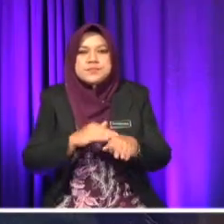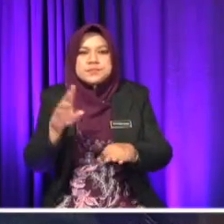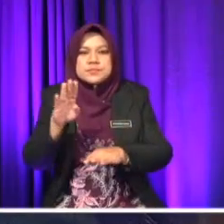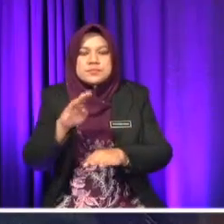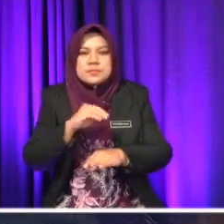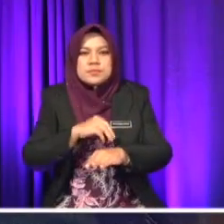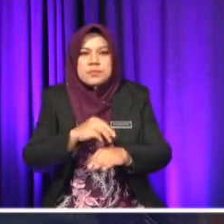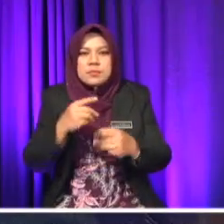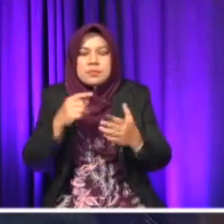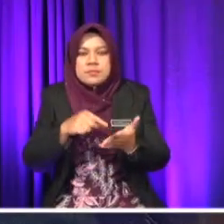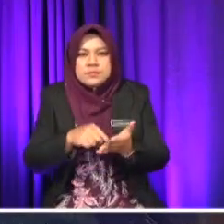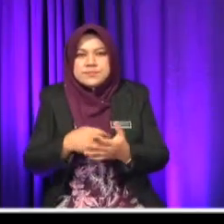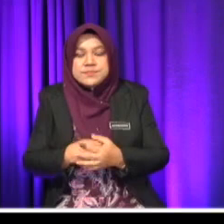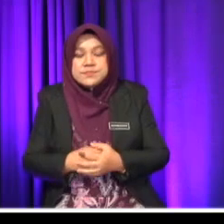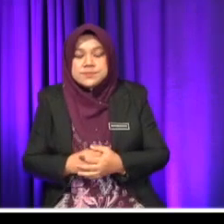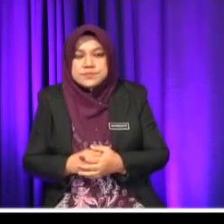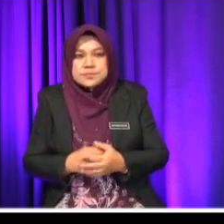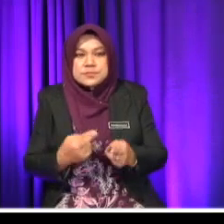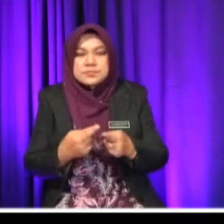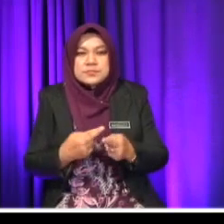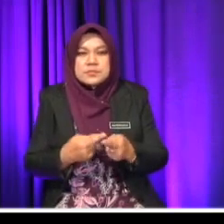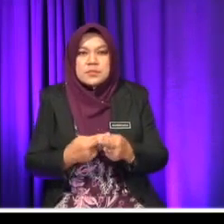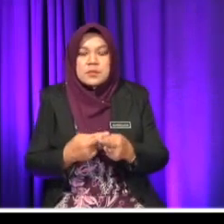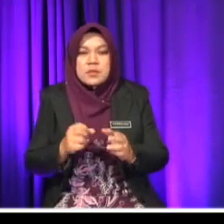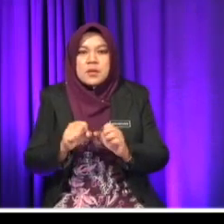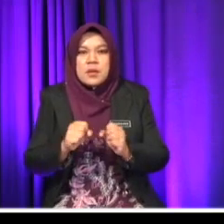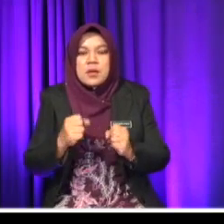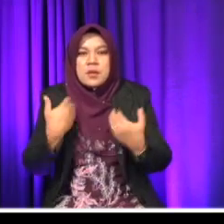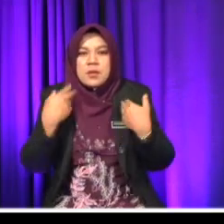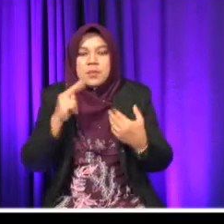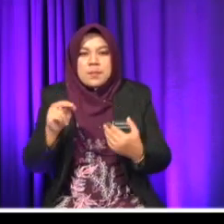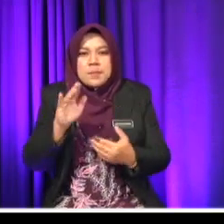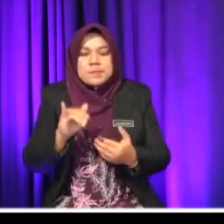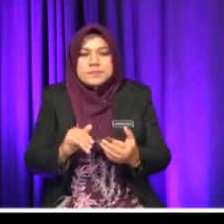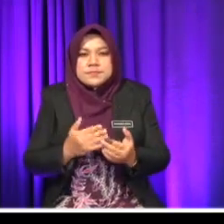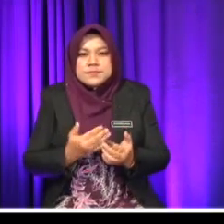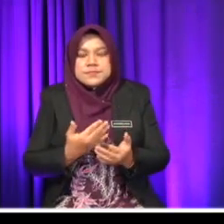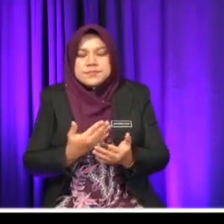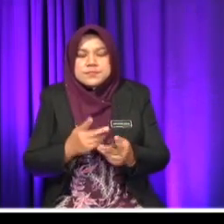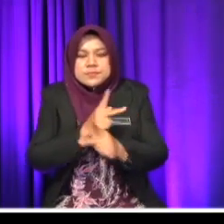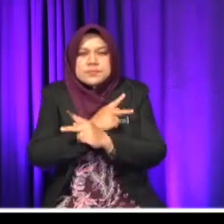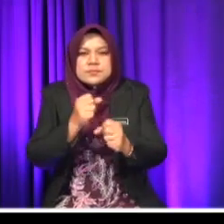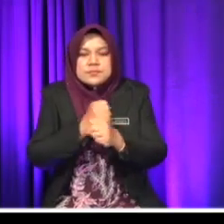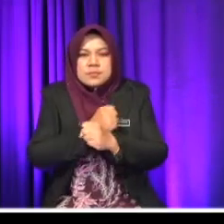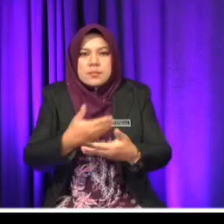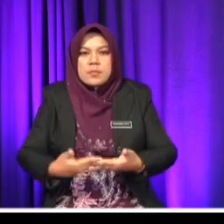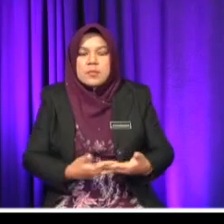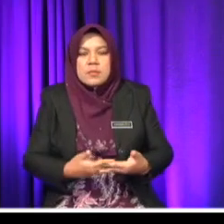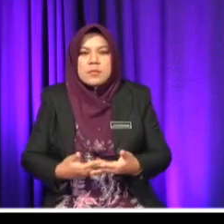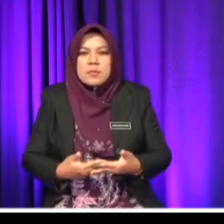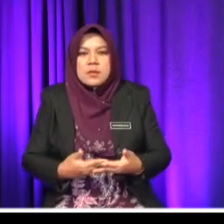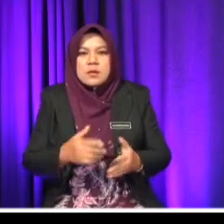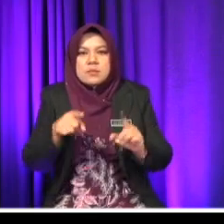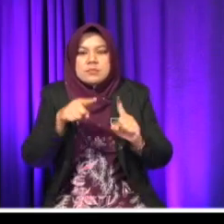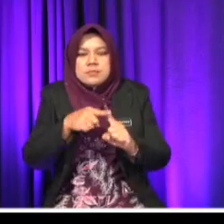telah merumuskan dalam suasana keluarga yang penuh kasih sayang anak-anak ini sebenarnya akan menjadi lebih positif lah